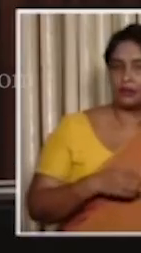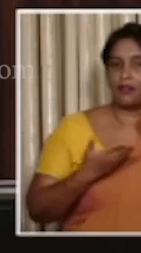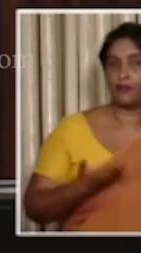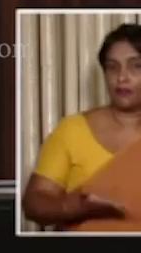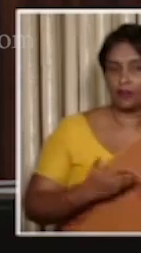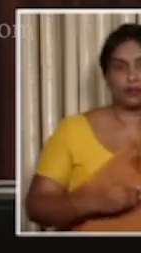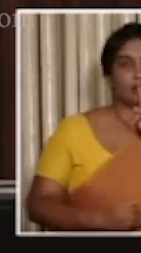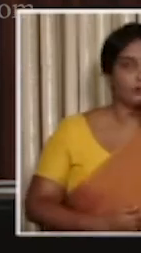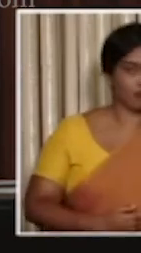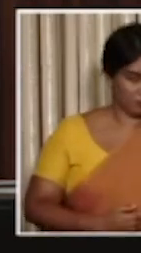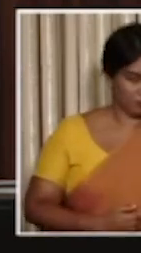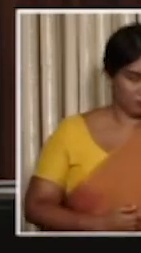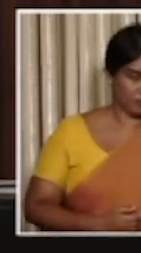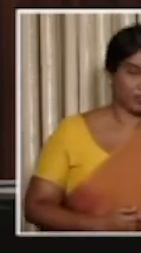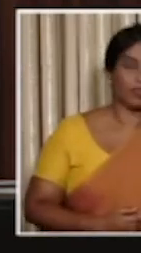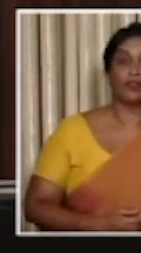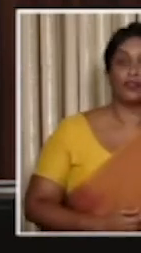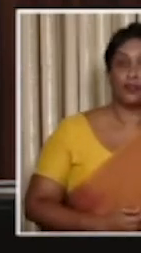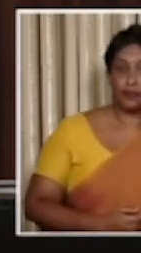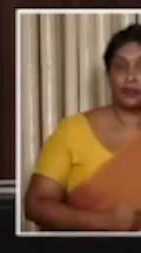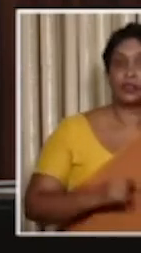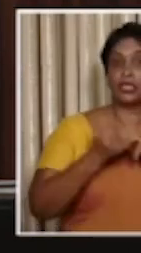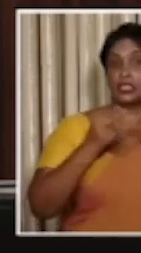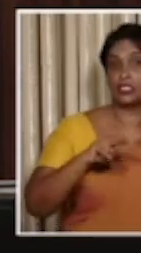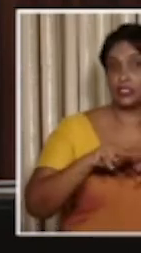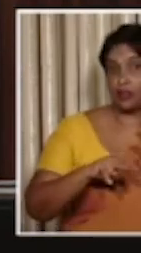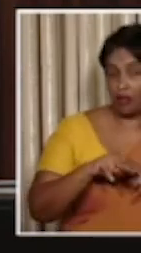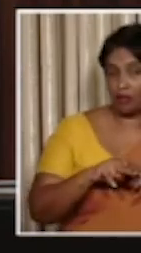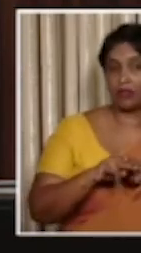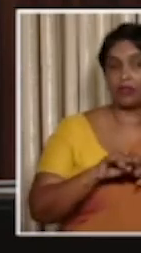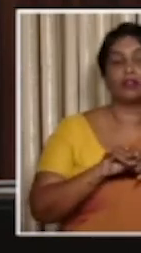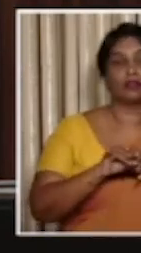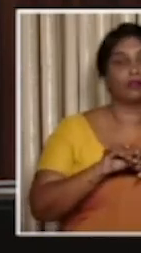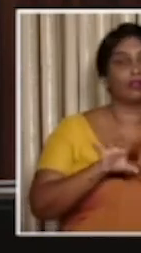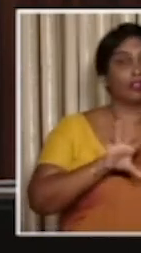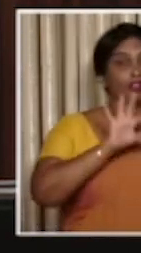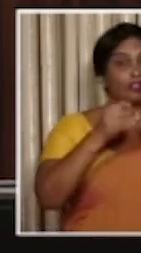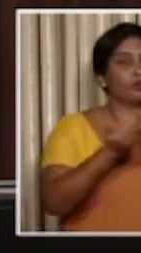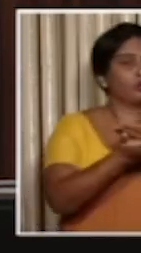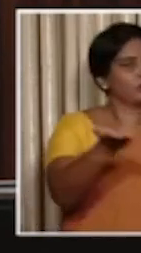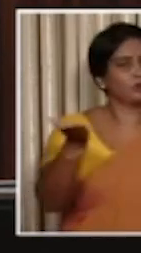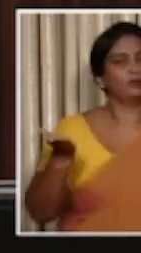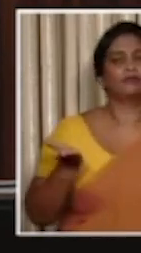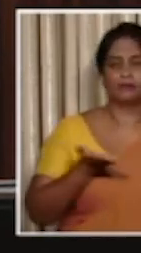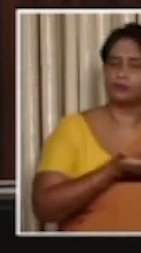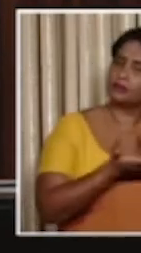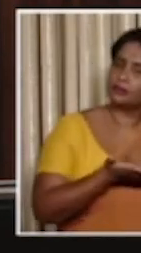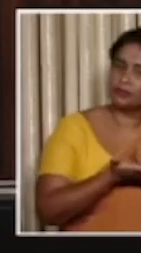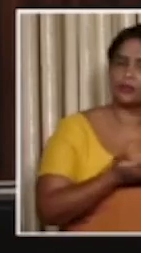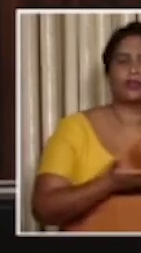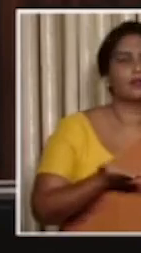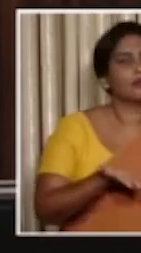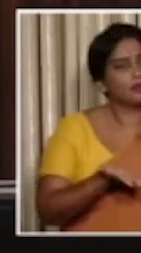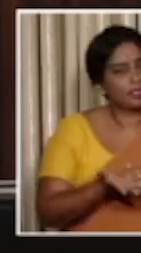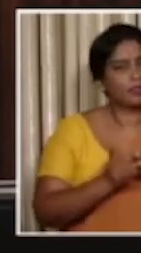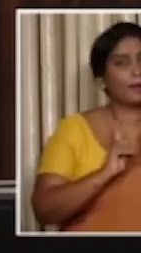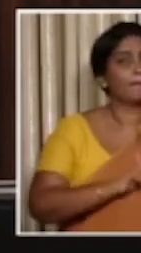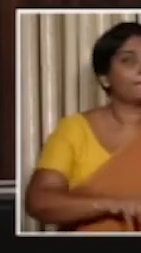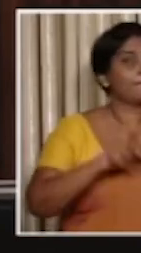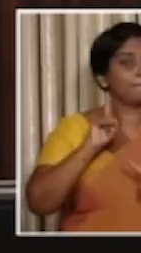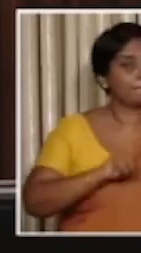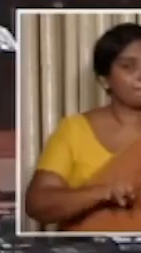වර්තමාන කතානායකතුමත්, විශේෂම කාර්ය මණ්ඩලයක් තේරීපත් වී තිබෙන ඔබතුමාලත් සියලු දෙනා යලි මේ